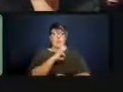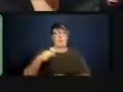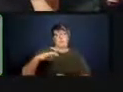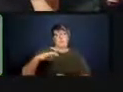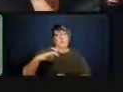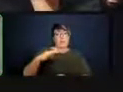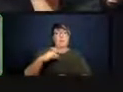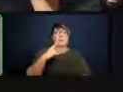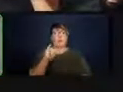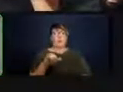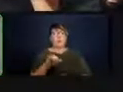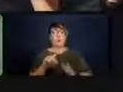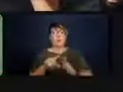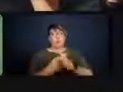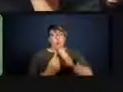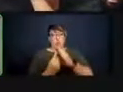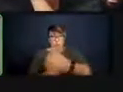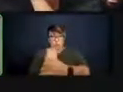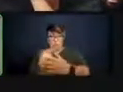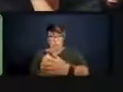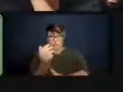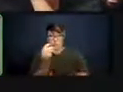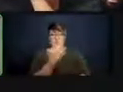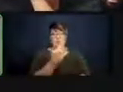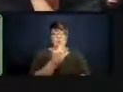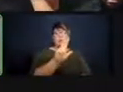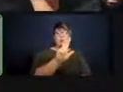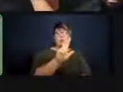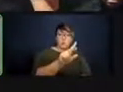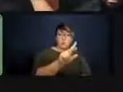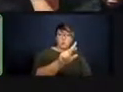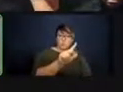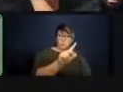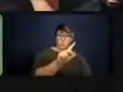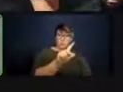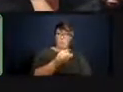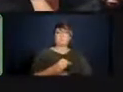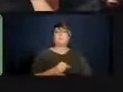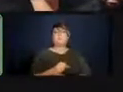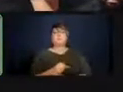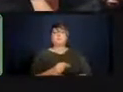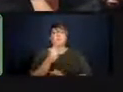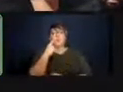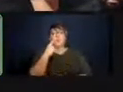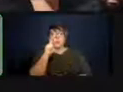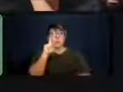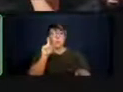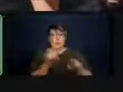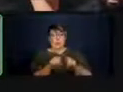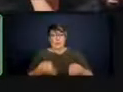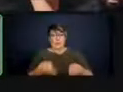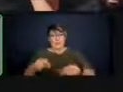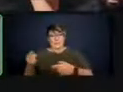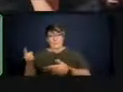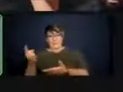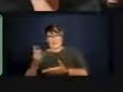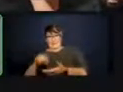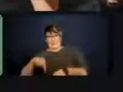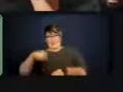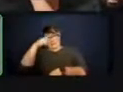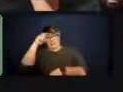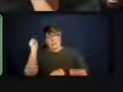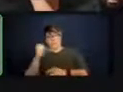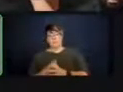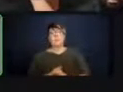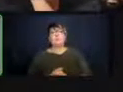zaidi kuliko mengine, kuliko shule zingine. Na kwa hivyo kufikia mwisho wa